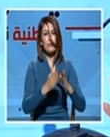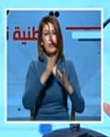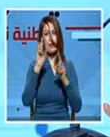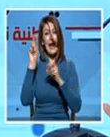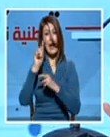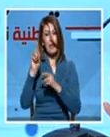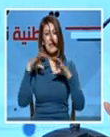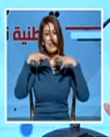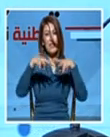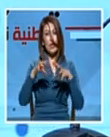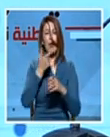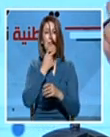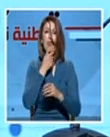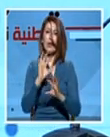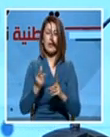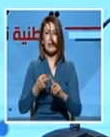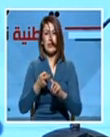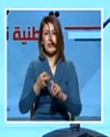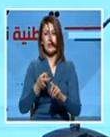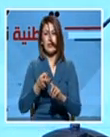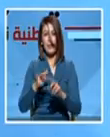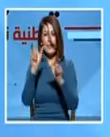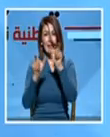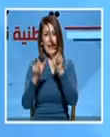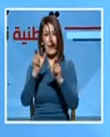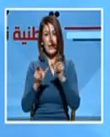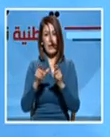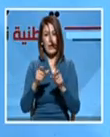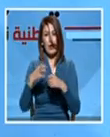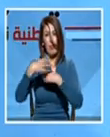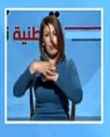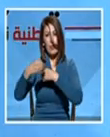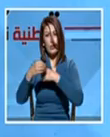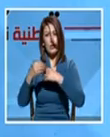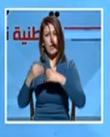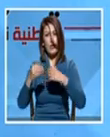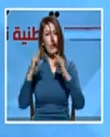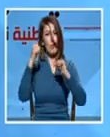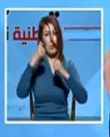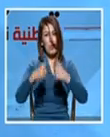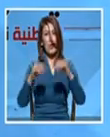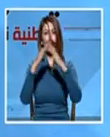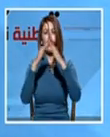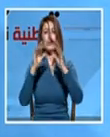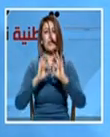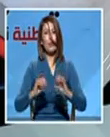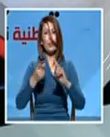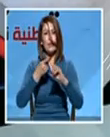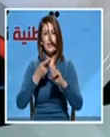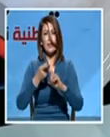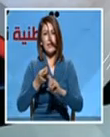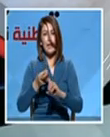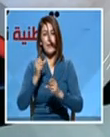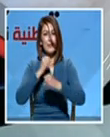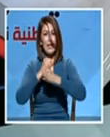والناس ما يجيوش ما يجيوش باش نشوفوا علاش في الناس ما يجيوش زاد ينجموا هما ينقصوا اما ماذا هو اذا كان الاطار الطبي والشباب الطبي